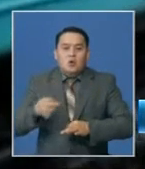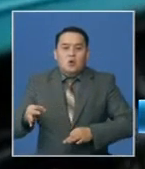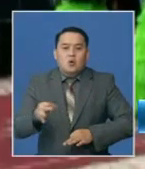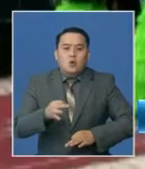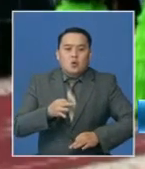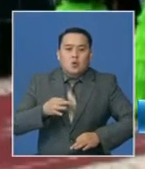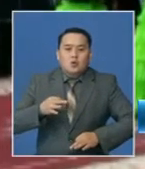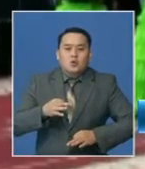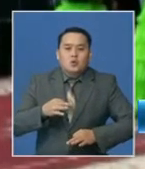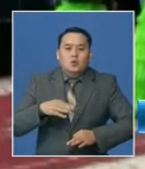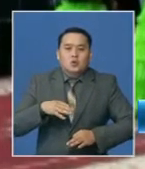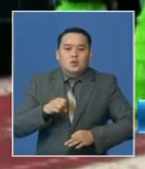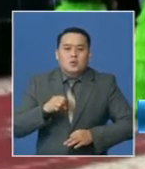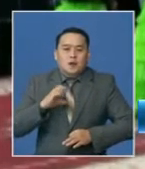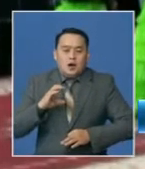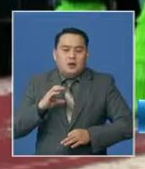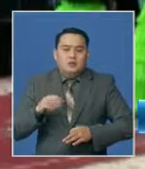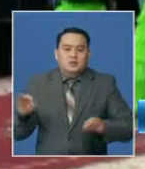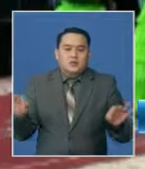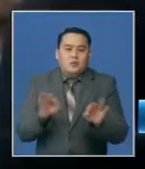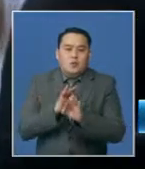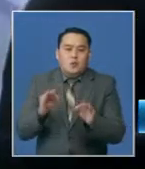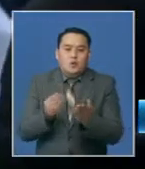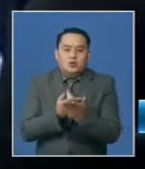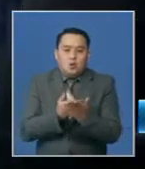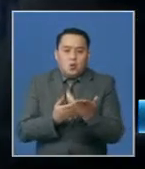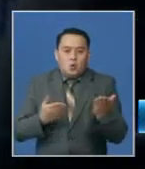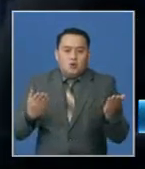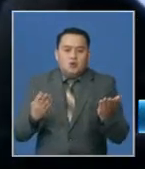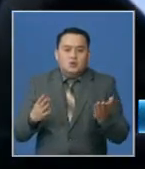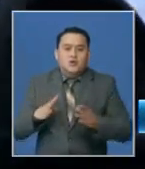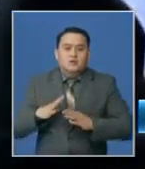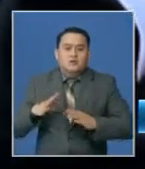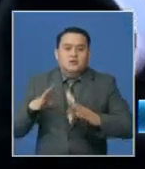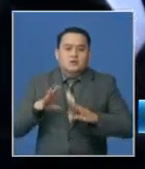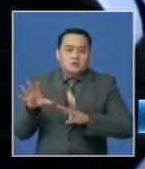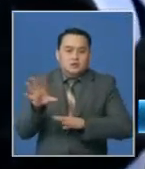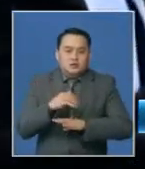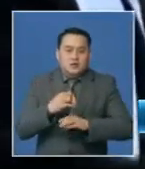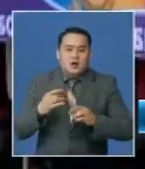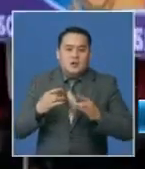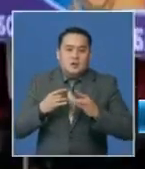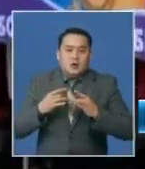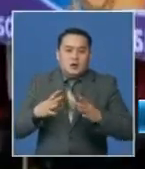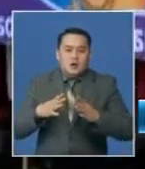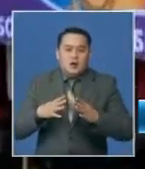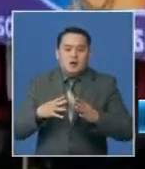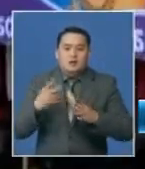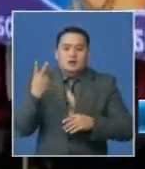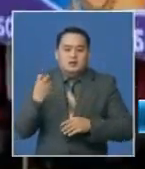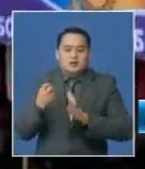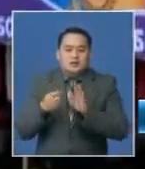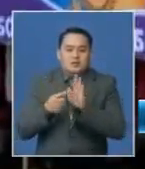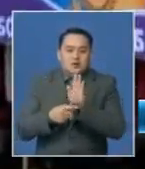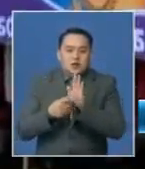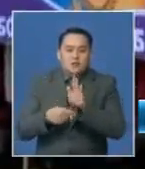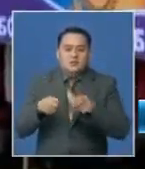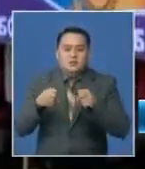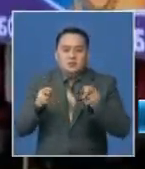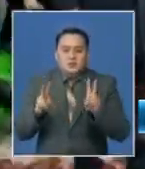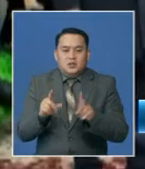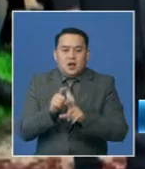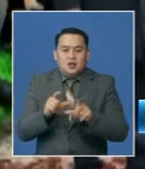Экибастузской ГРЭС-1 имени Нуржанова. В настоящее время работают 4 энергоблока, еще 3 находятся в резерве. Поезд